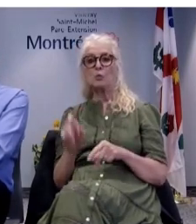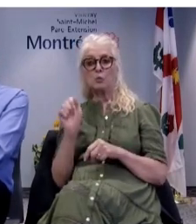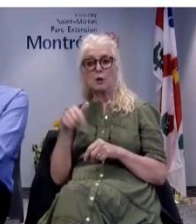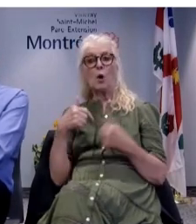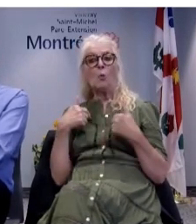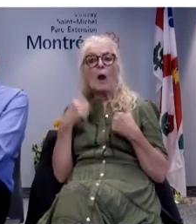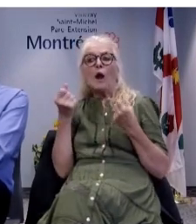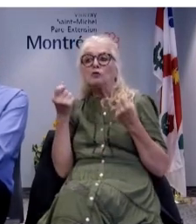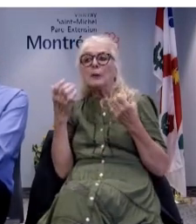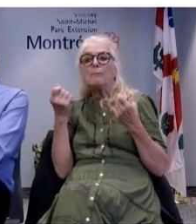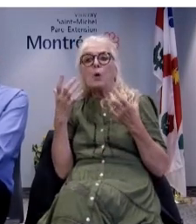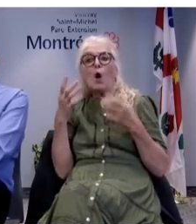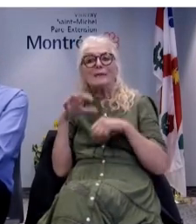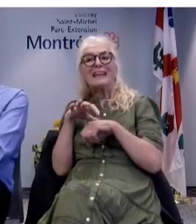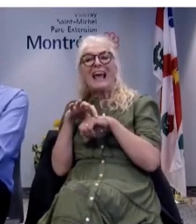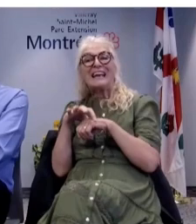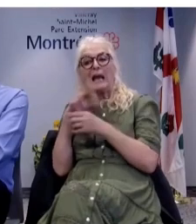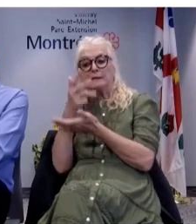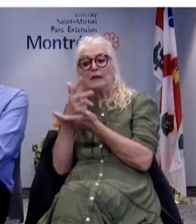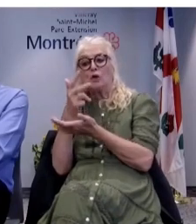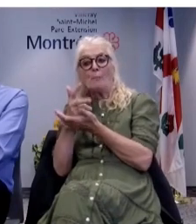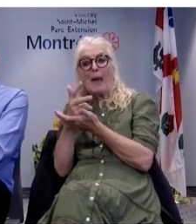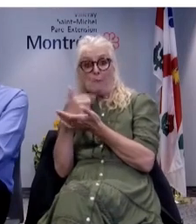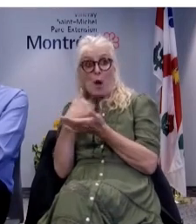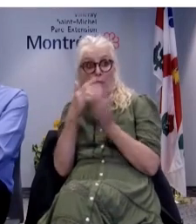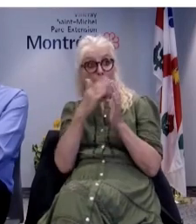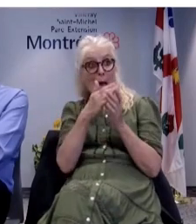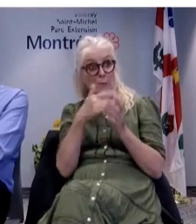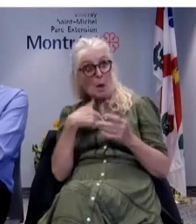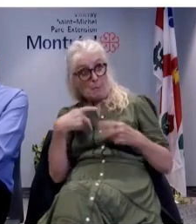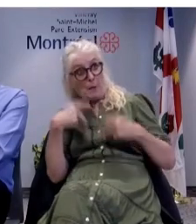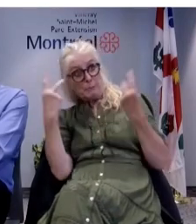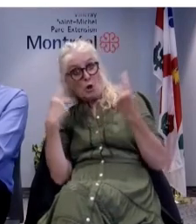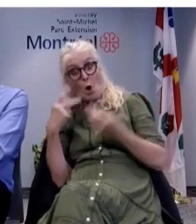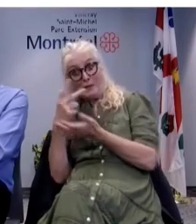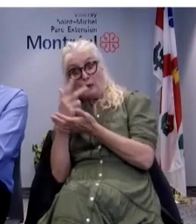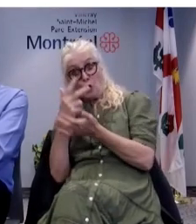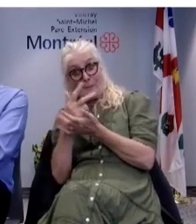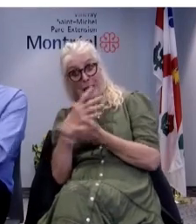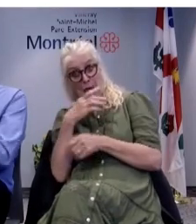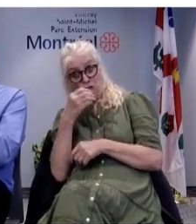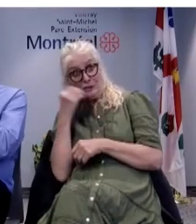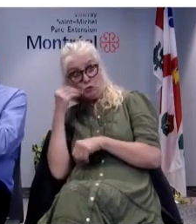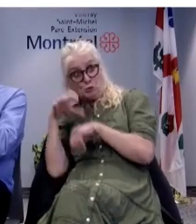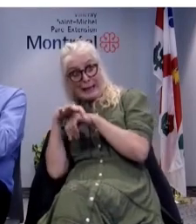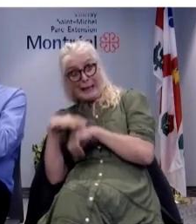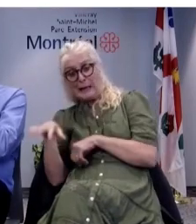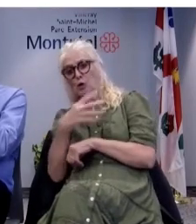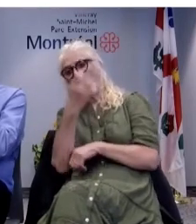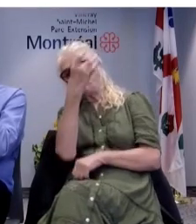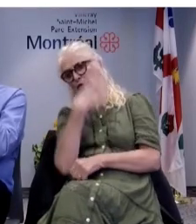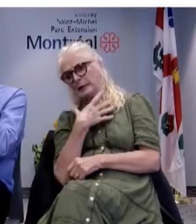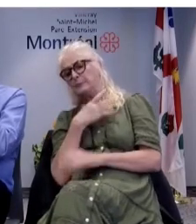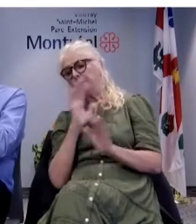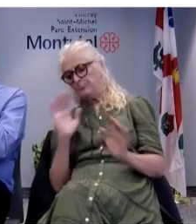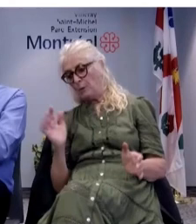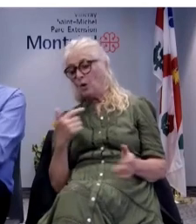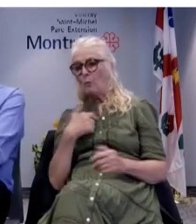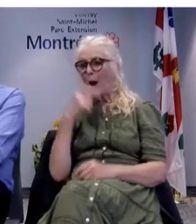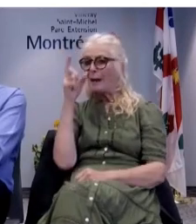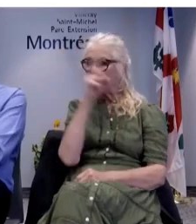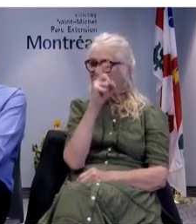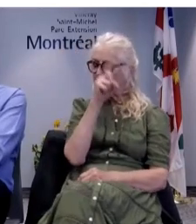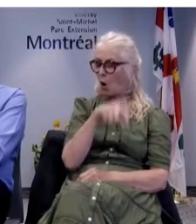de stationnement sur mon terrain j'ai fait la demande on me refusé alors ma question c'est toujours la même affaire